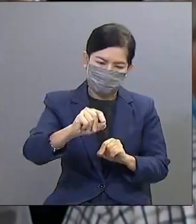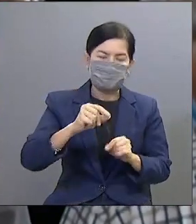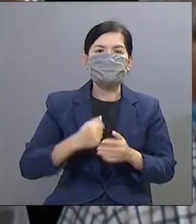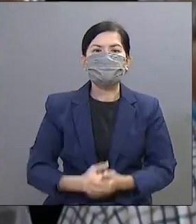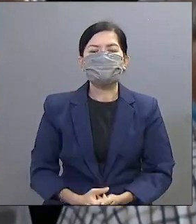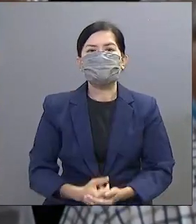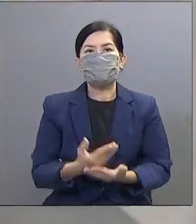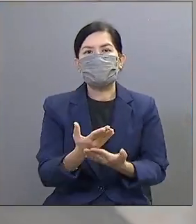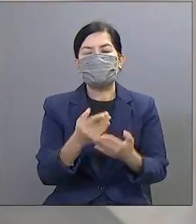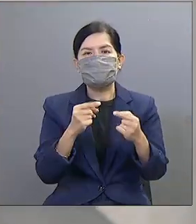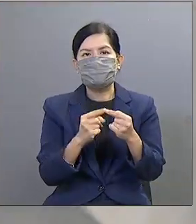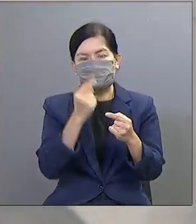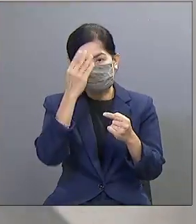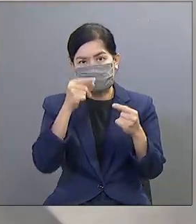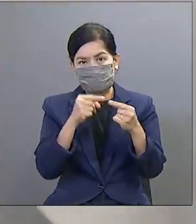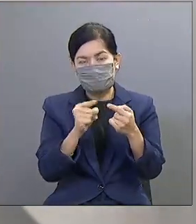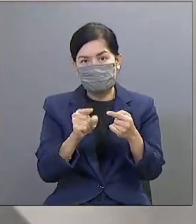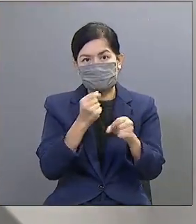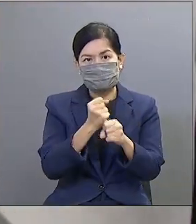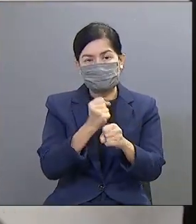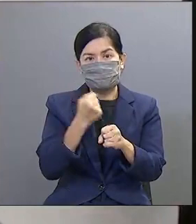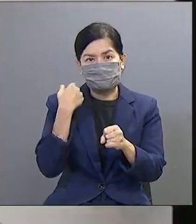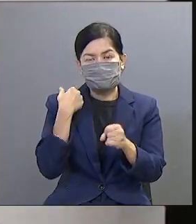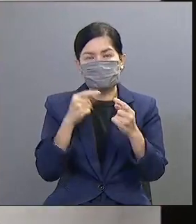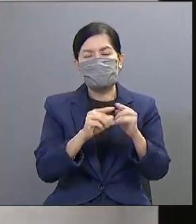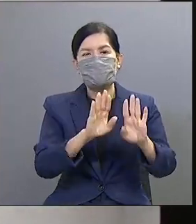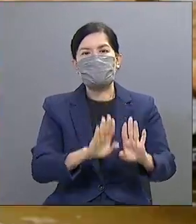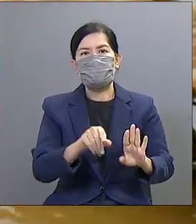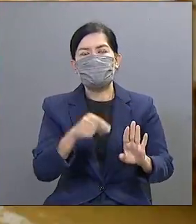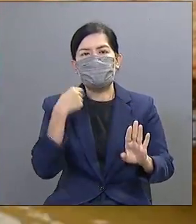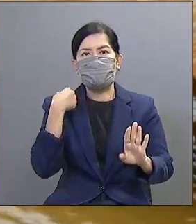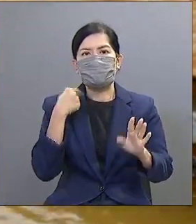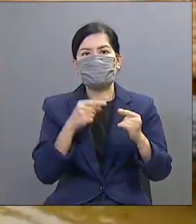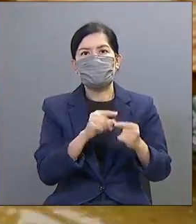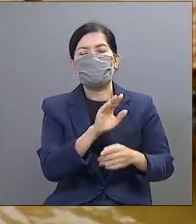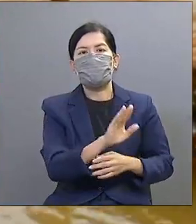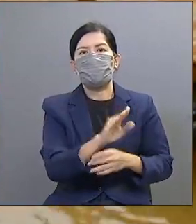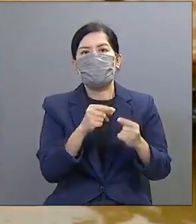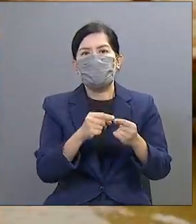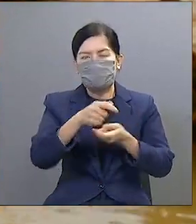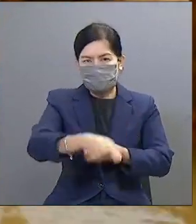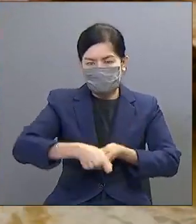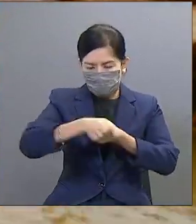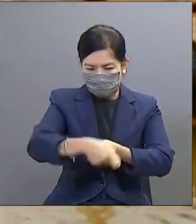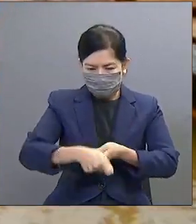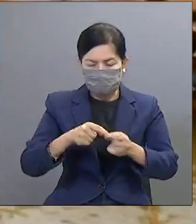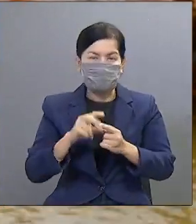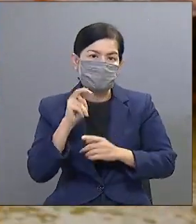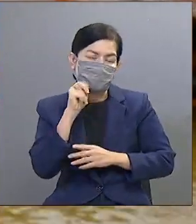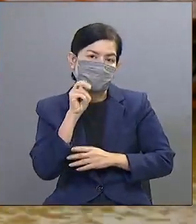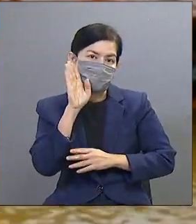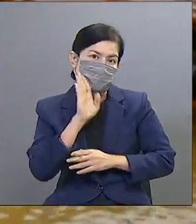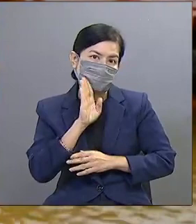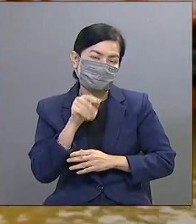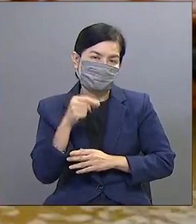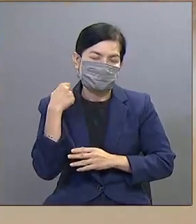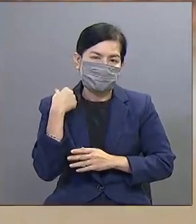ย หลงจากที่เราได้คัธนู เสศเราก็ได้ตำเรื conduการเจ่หาแงน้มะดาลแล้็เหลงน